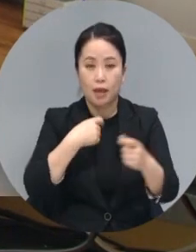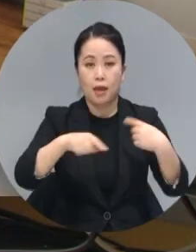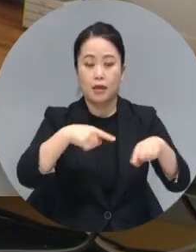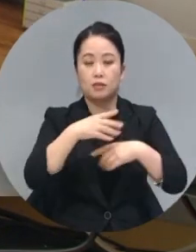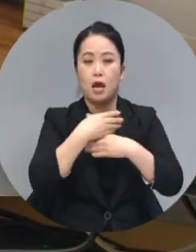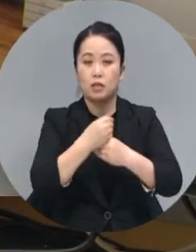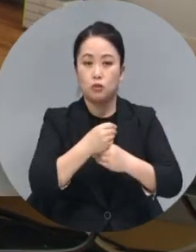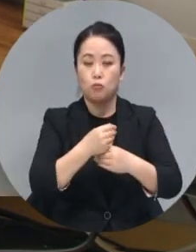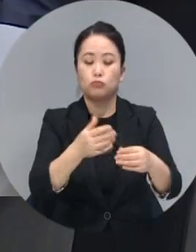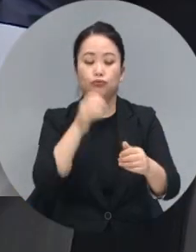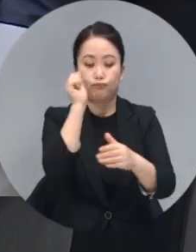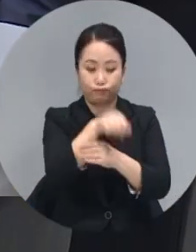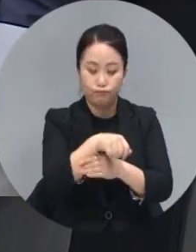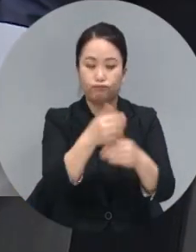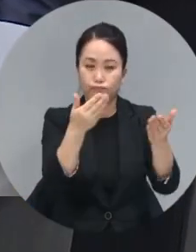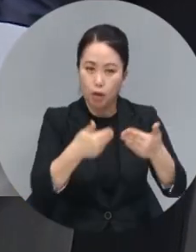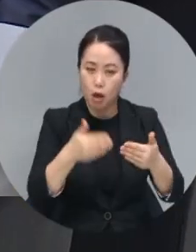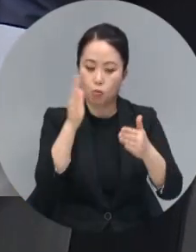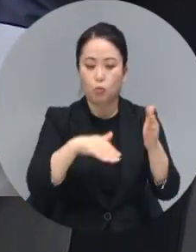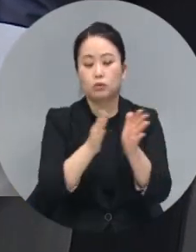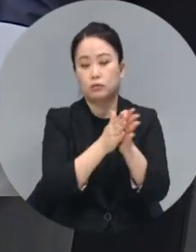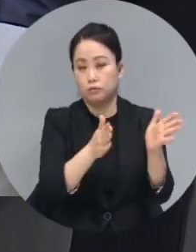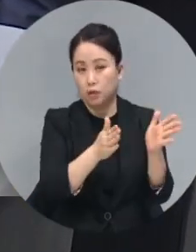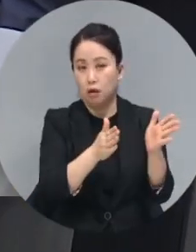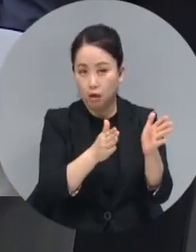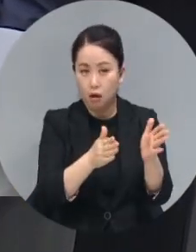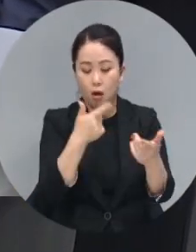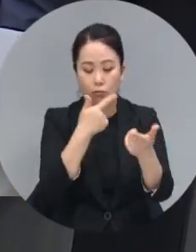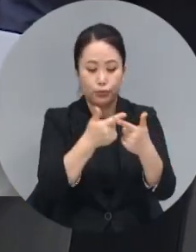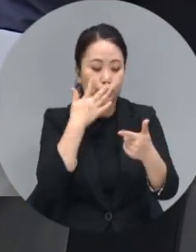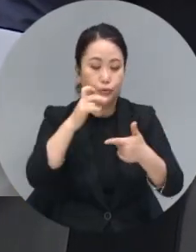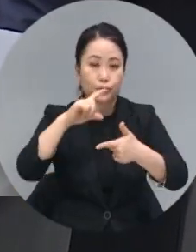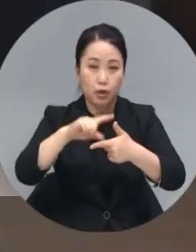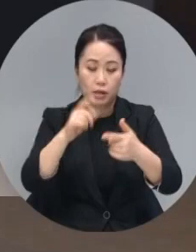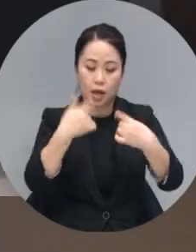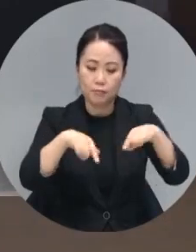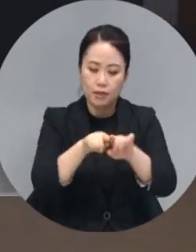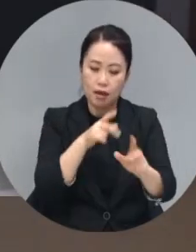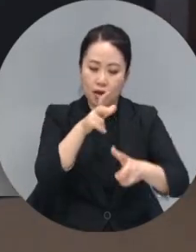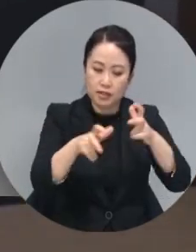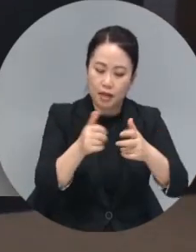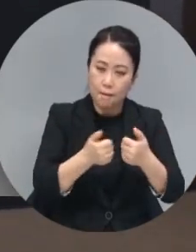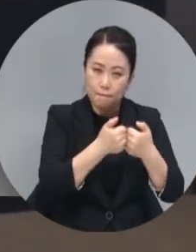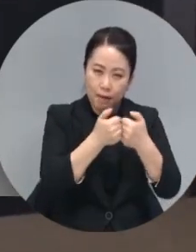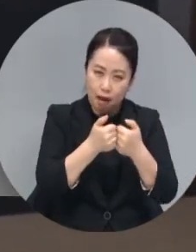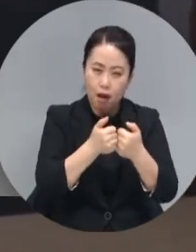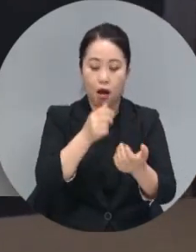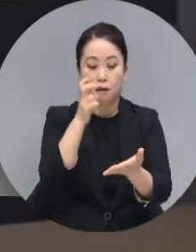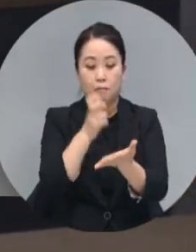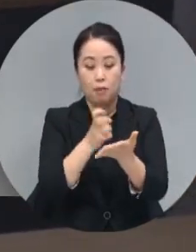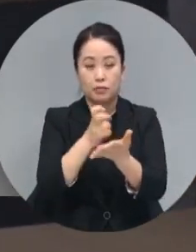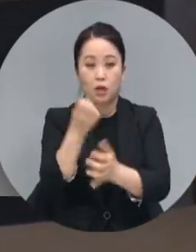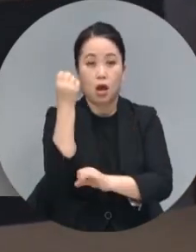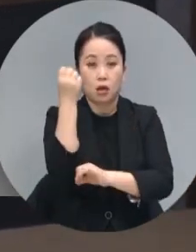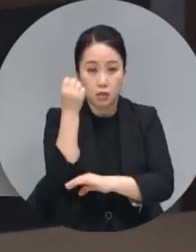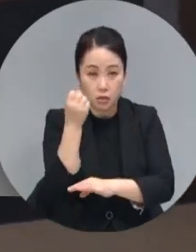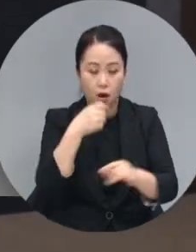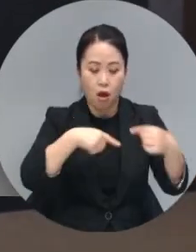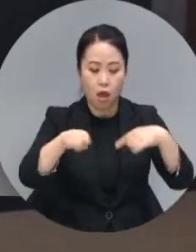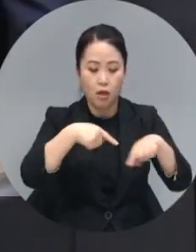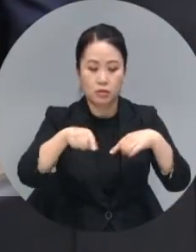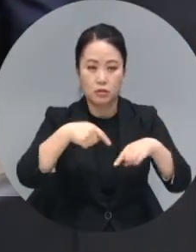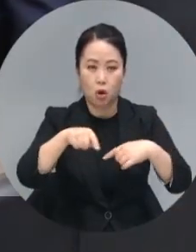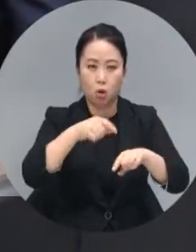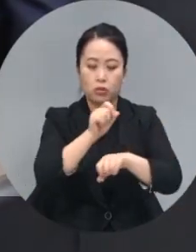공식 출범했습니다. 부울경이 함께 사업을 구상하고 법적 근거, 행정적 절차가 갖춰진